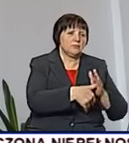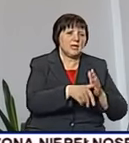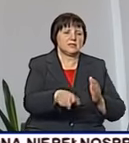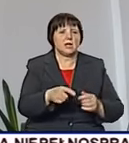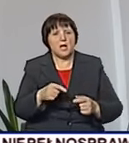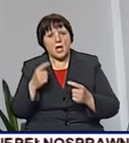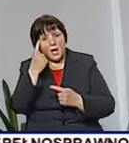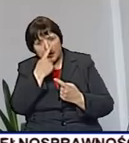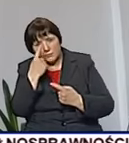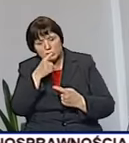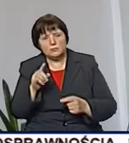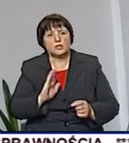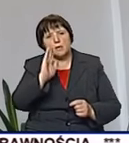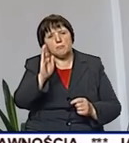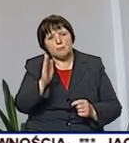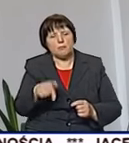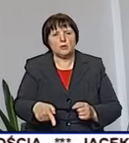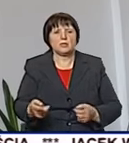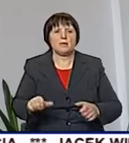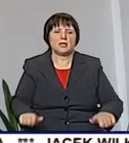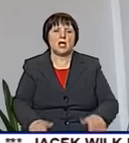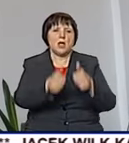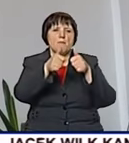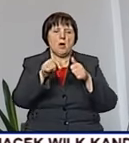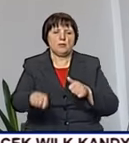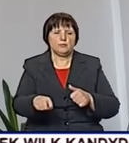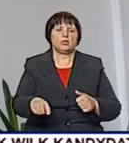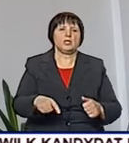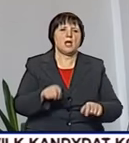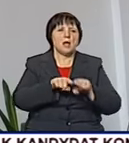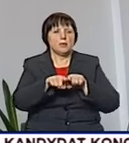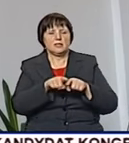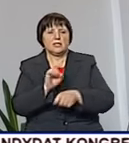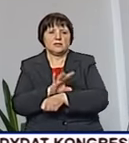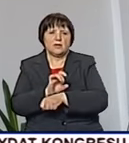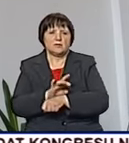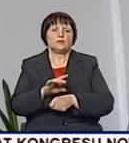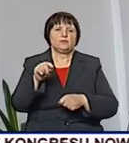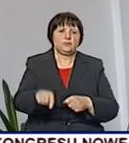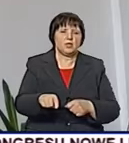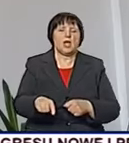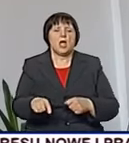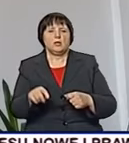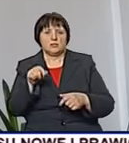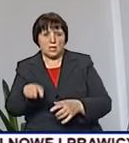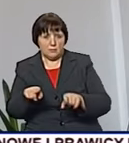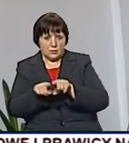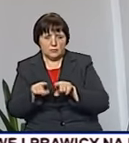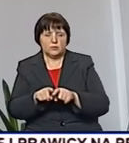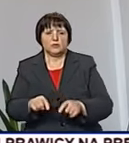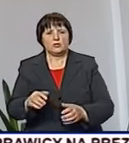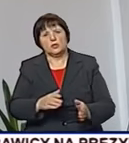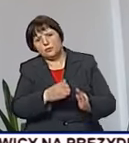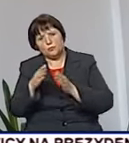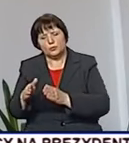Natomiast podejrzewamy, że w latach późniejszych, kiedy powstawał pomnik Braterstwa Krwi w 1949 roku, czy fontanna, również jeszcze w